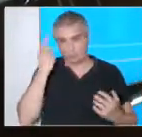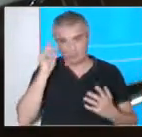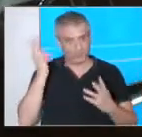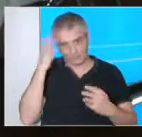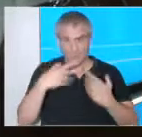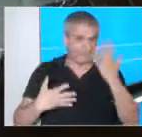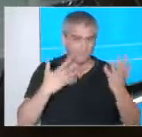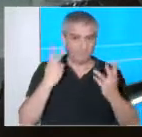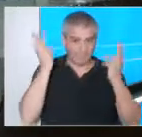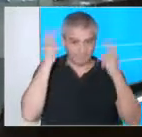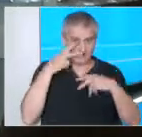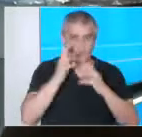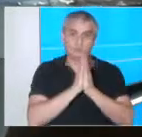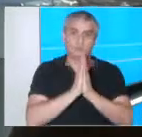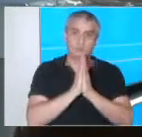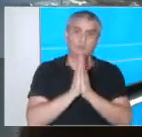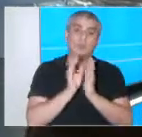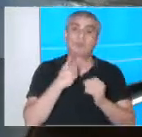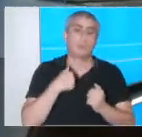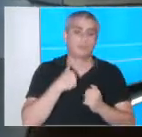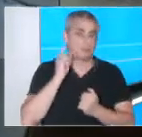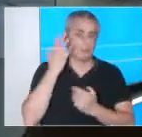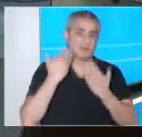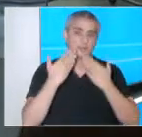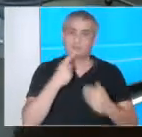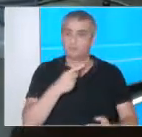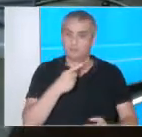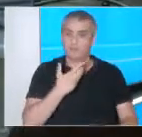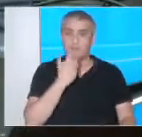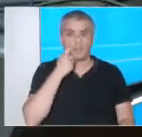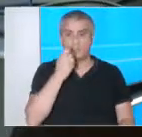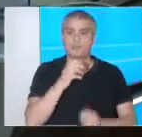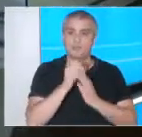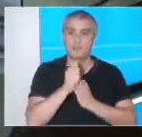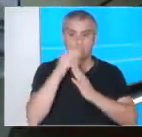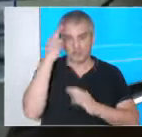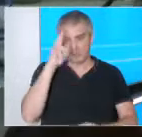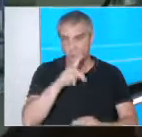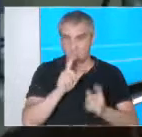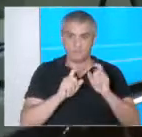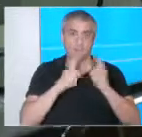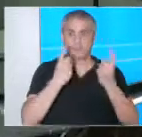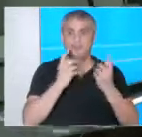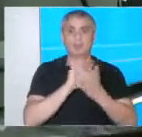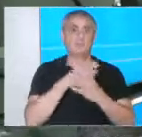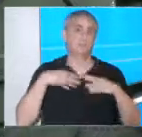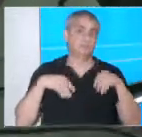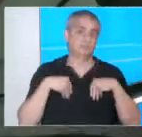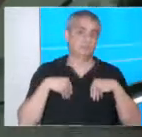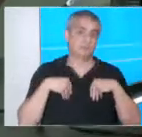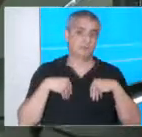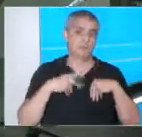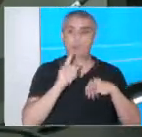לפרש את ההסדר שביקשו של להגיע לזה. אני לא הייתי גם בישבה שארי דר הוביל את הרעיון הזה, ואחרים שלי, החברים שלי הסכימו